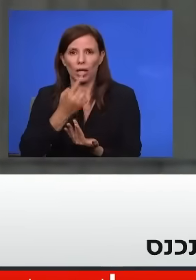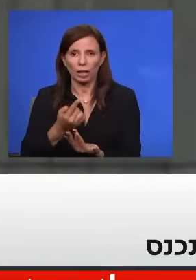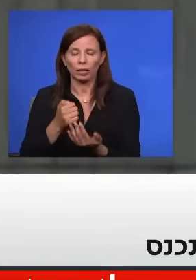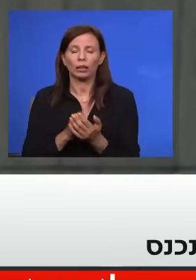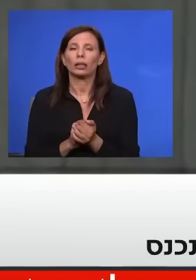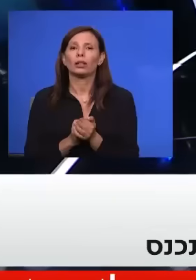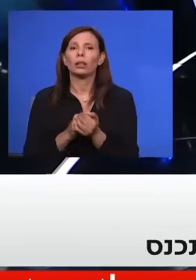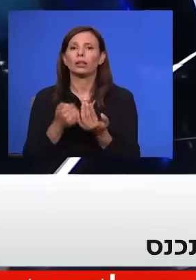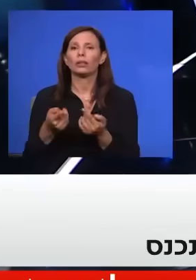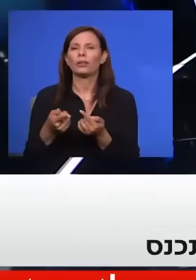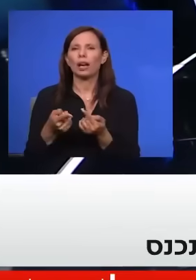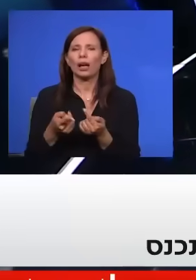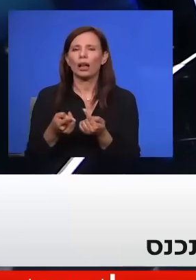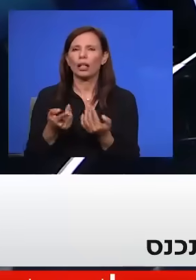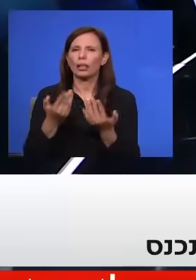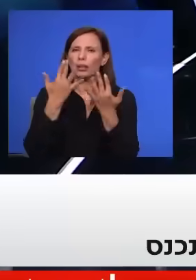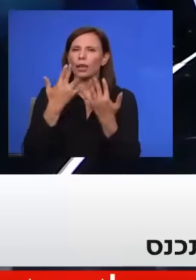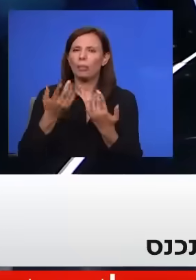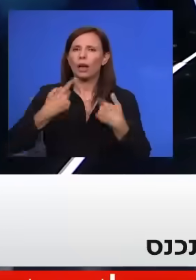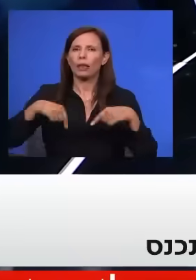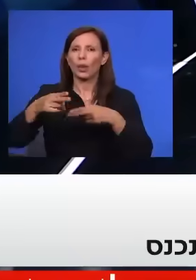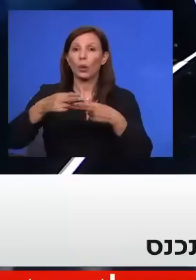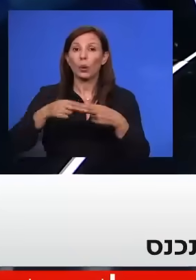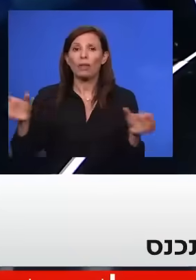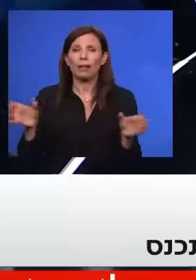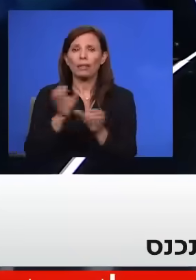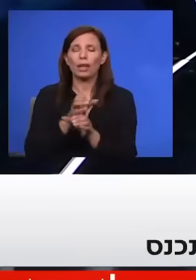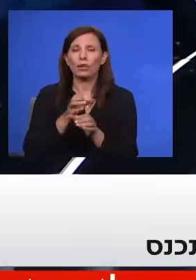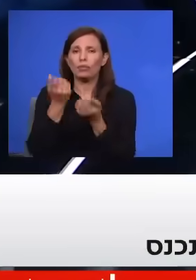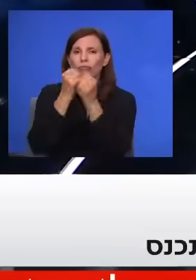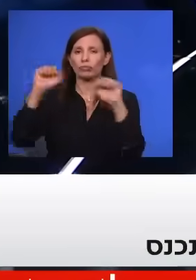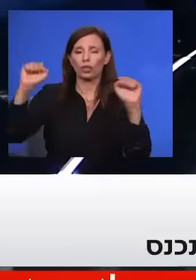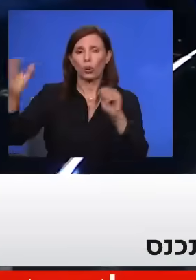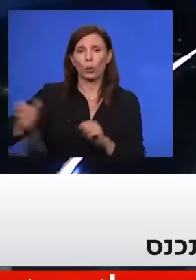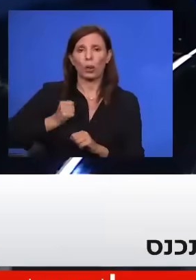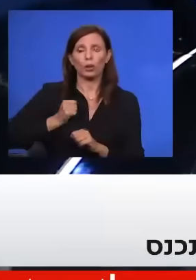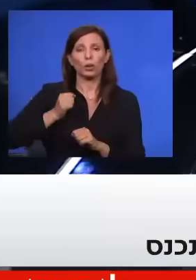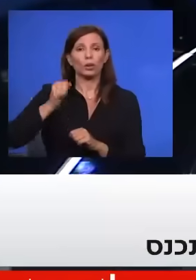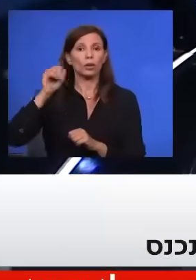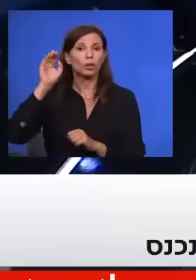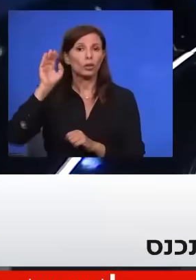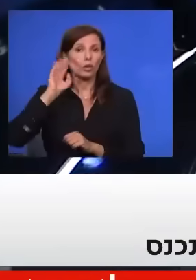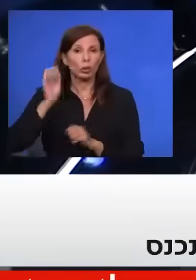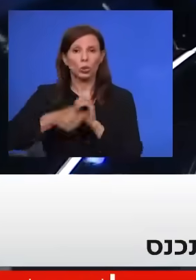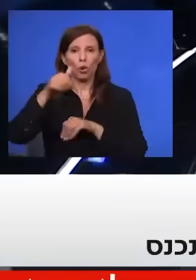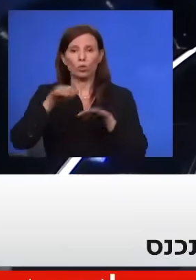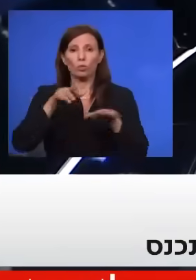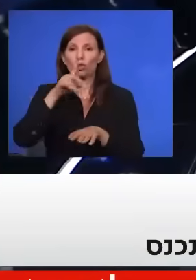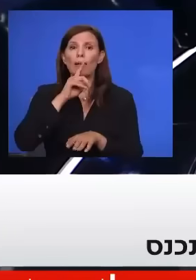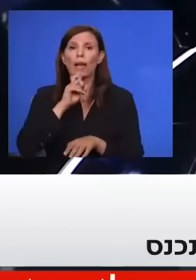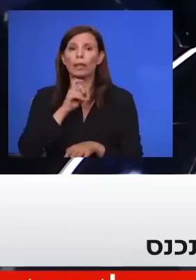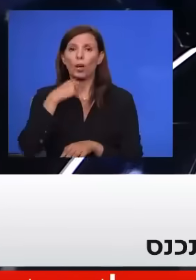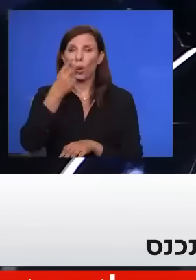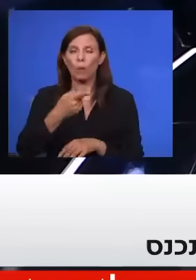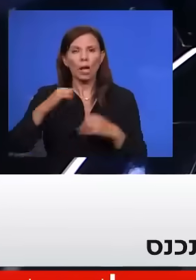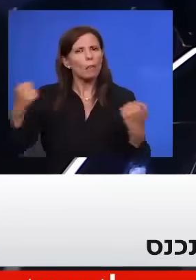הזאת, עד כמה אנחנו קרובים לעסקה של שחרור חטופים. שמענו עם את ראש ממשלת קטר, אומר, המאמצים האלה נמשכים, פריצת דרך